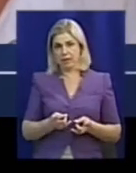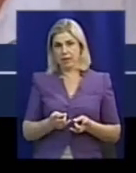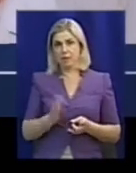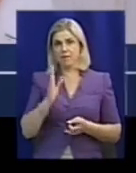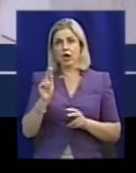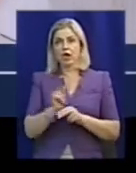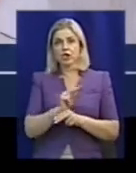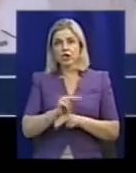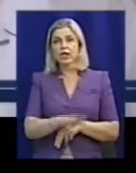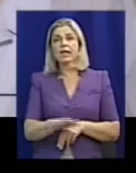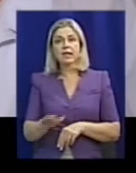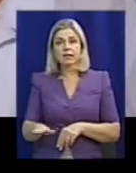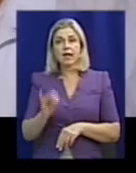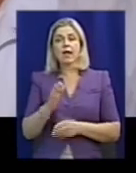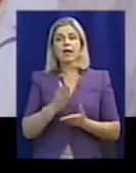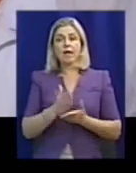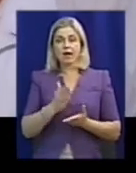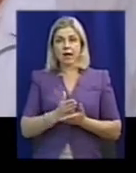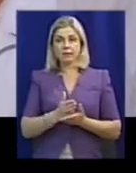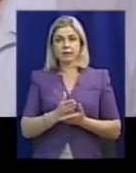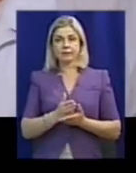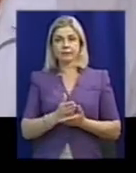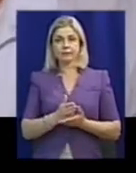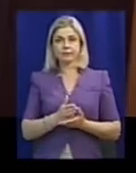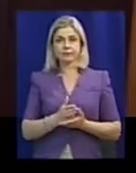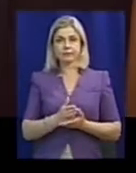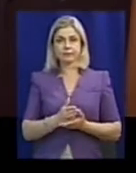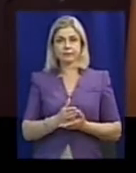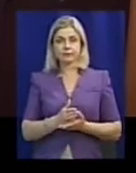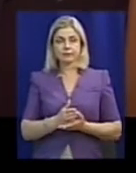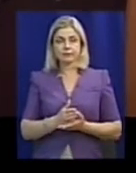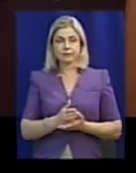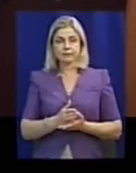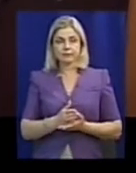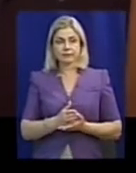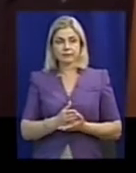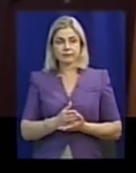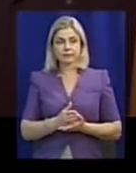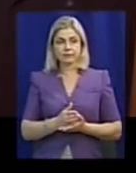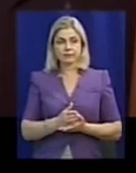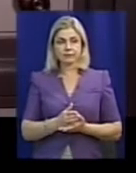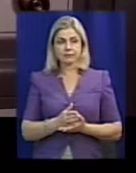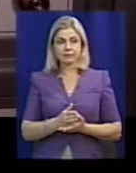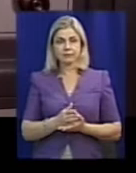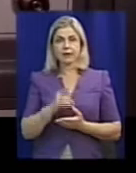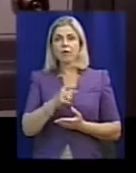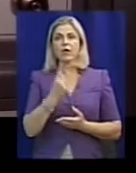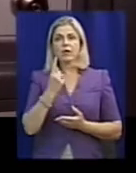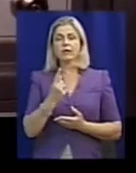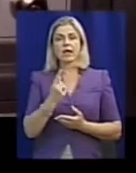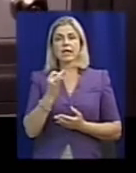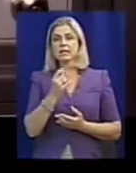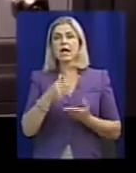в лікуванні дітей і является. Даний апарат, він необхідний для лікування дітей. Він є одним з